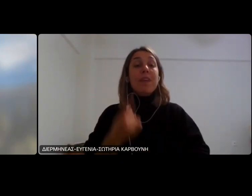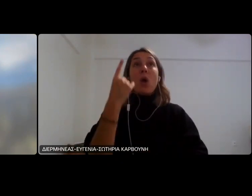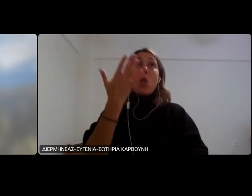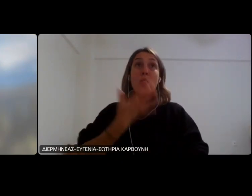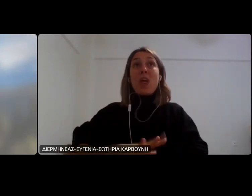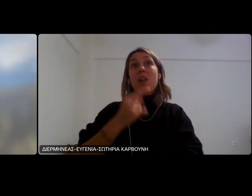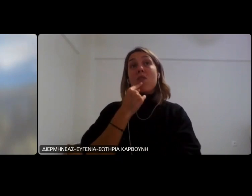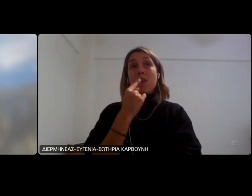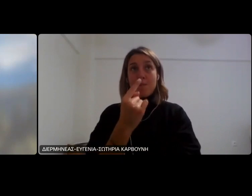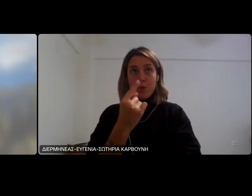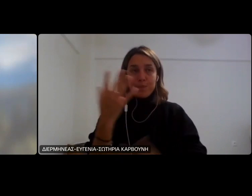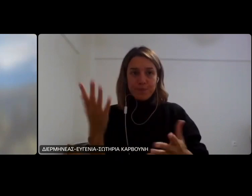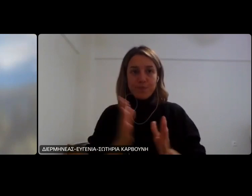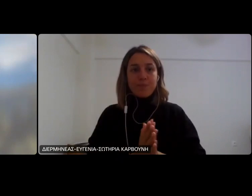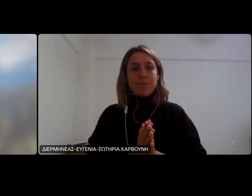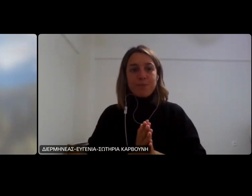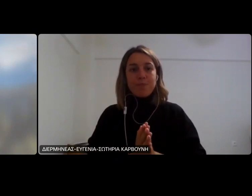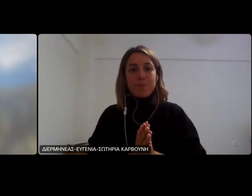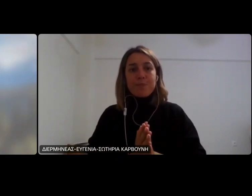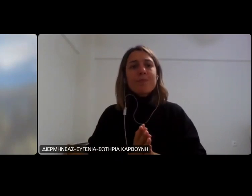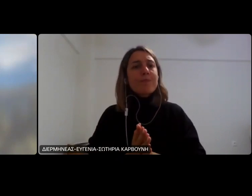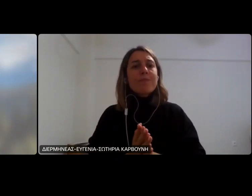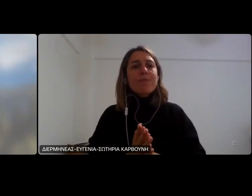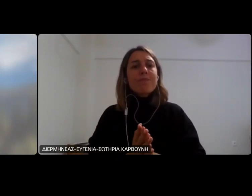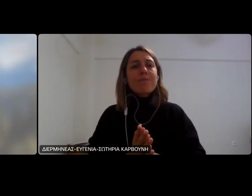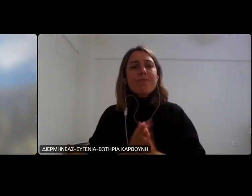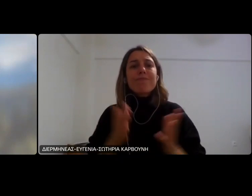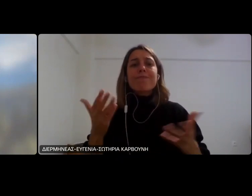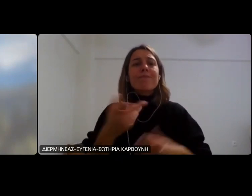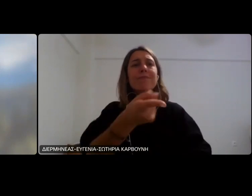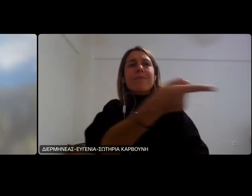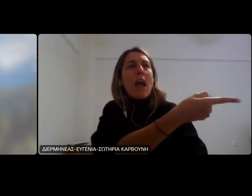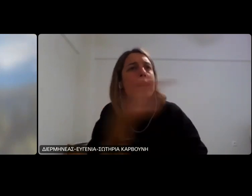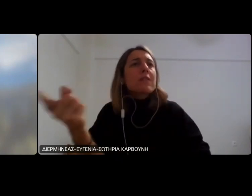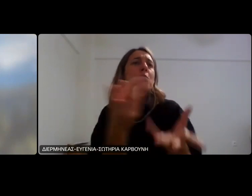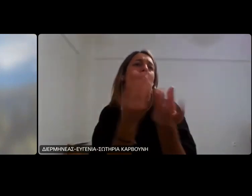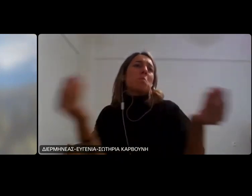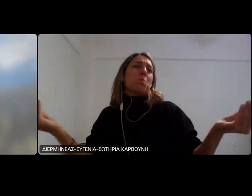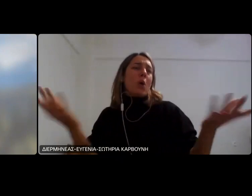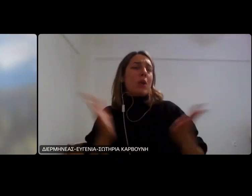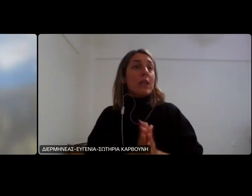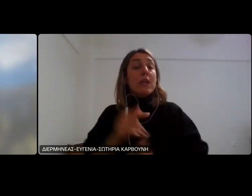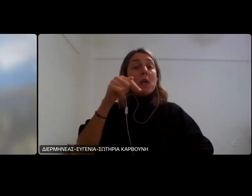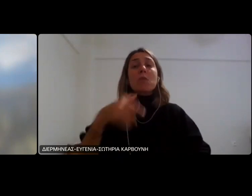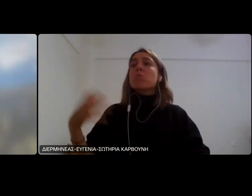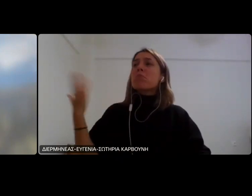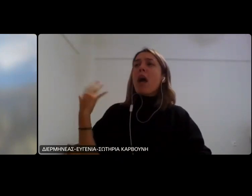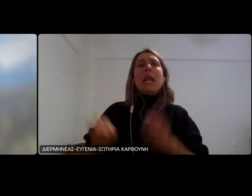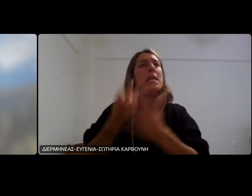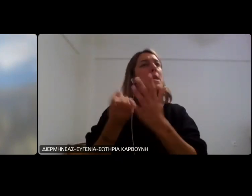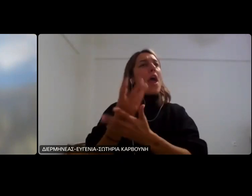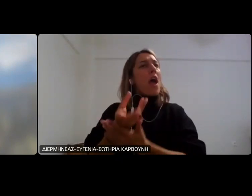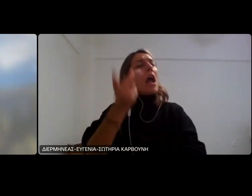λίγο θέλω να το μεταφέρω, ίσως πολλοί από εσάς ξέρω ότι παρακολουθείτε την επικαιρότητα και ίσως το έχετε